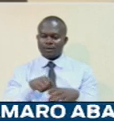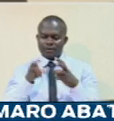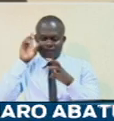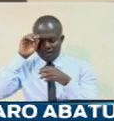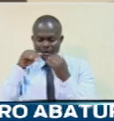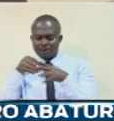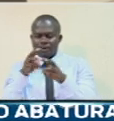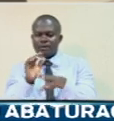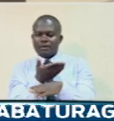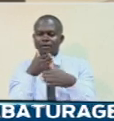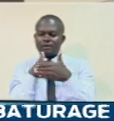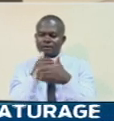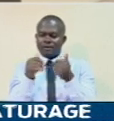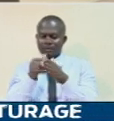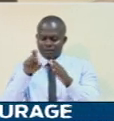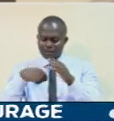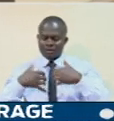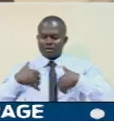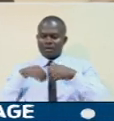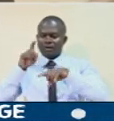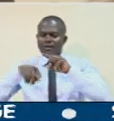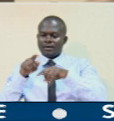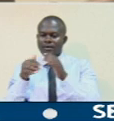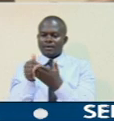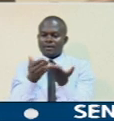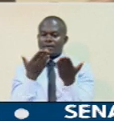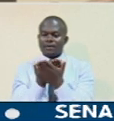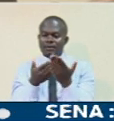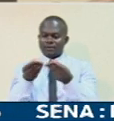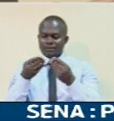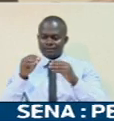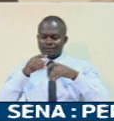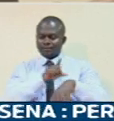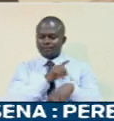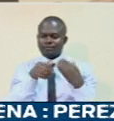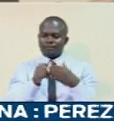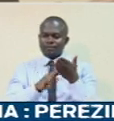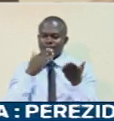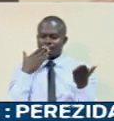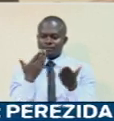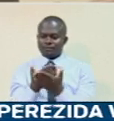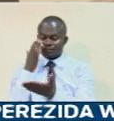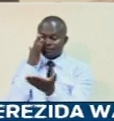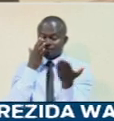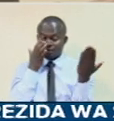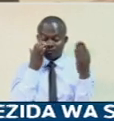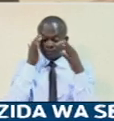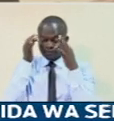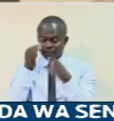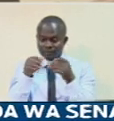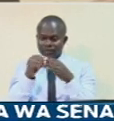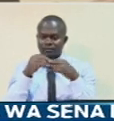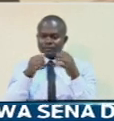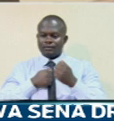ngo dukureho inzitizi, hakenewe ubushake bwa politiki. Ninasaba ko baduha amahirwe tukayabyaza umusaruro nk'ingamba zafashwe n'ubuyobozi